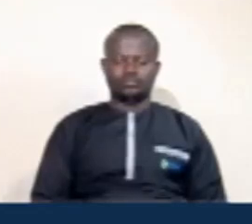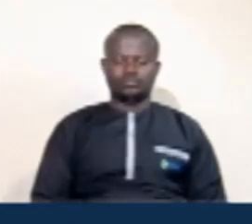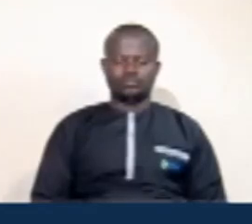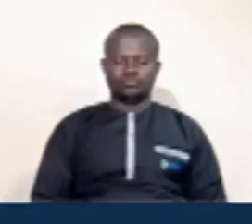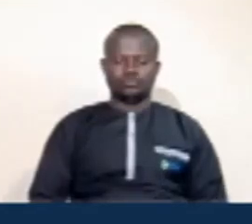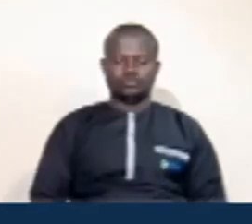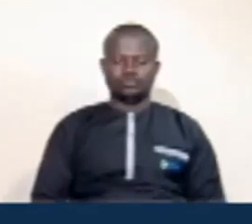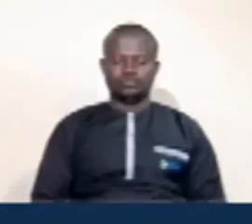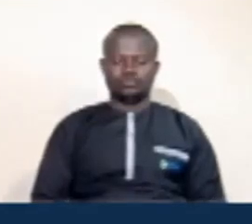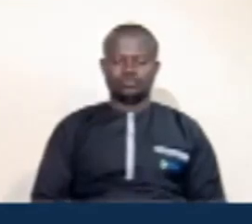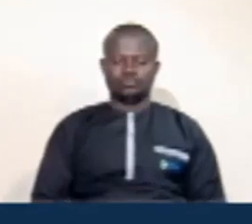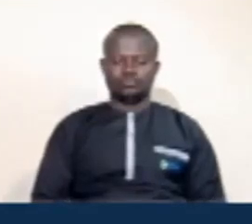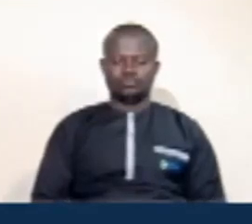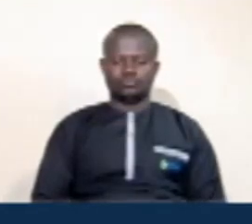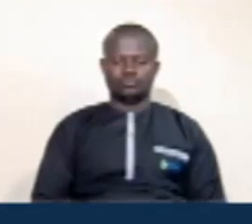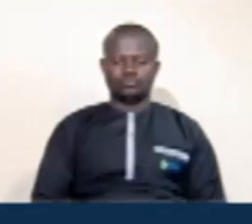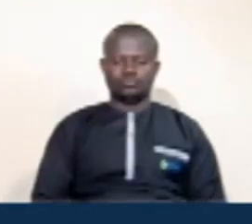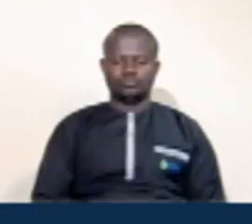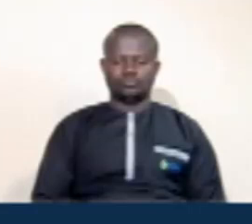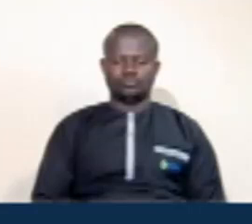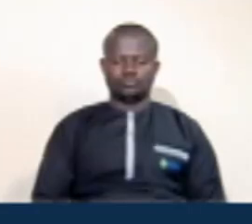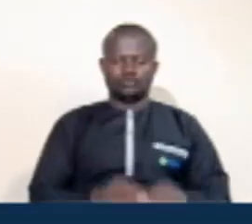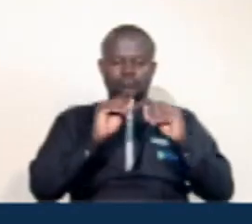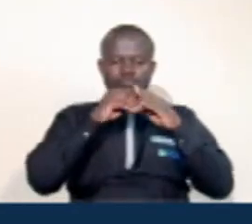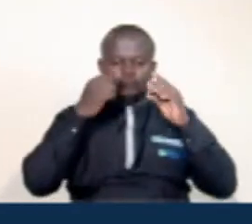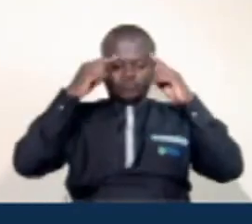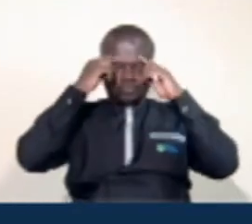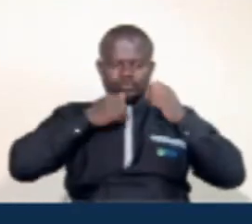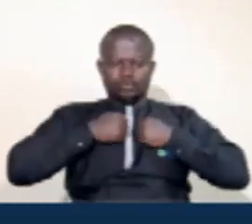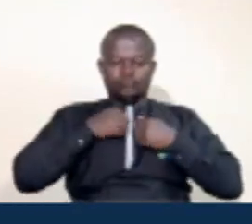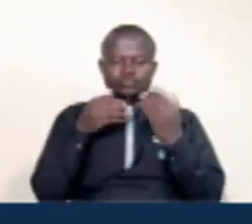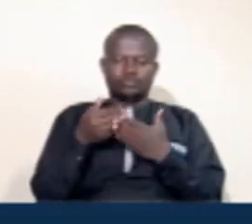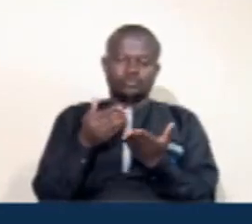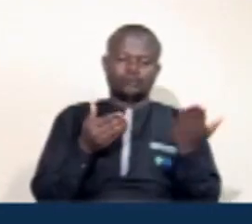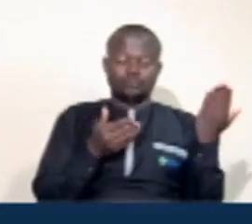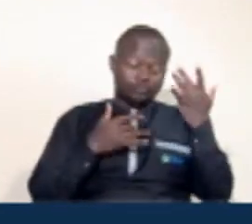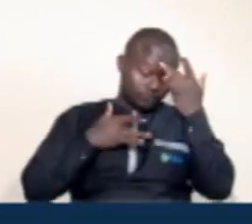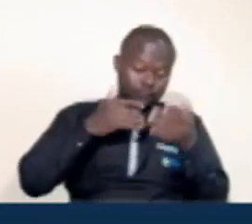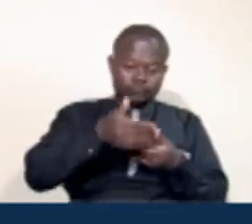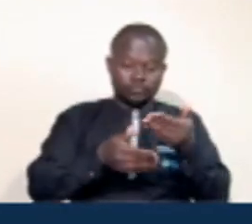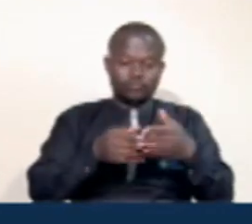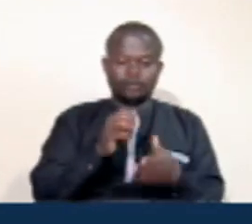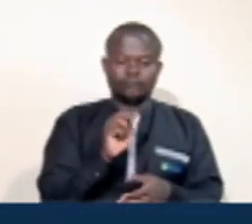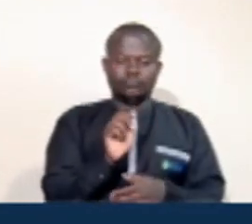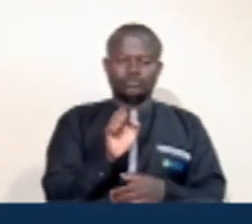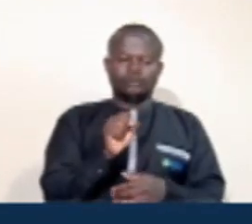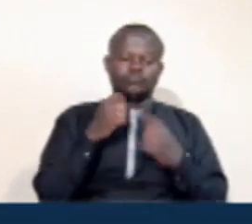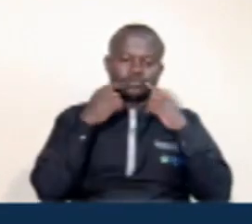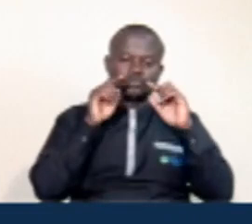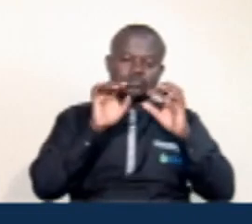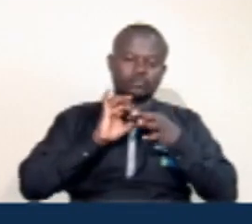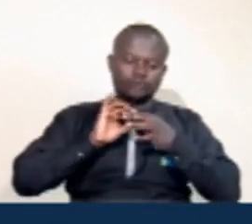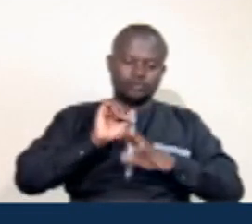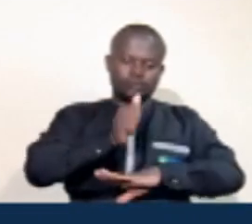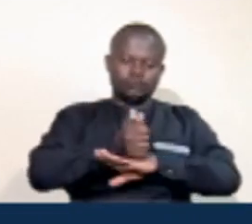the living persons with eye diseases. Umwarimu muri Kaminuza y'u Rwanda akaba arimo gukemura indwara z'uruhererekane Professor Leo Mutesa avuga ko ubufatanye